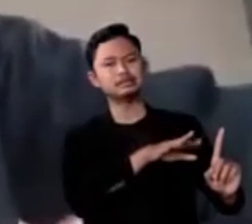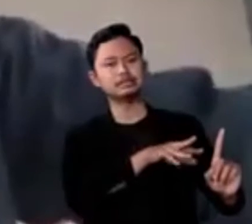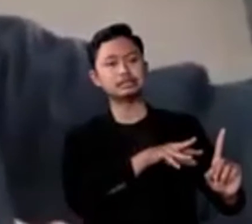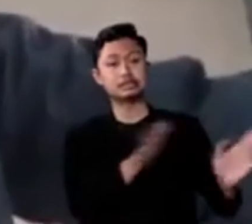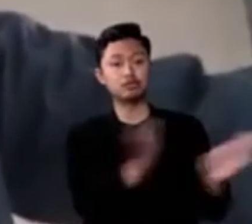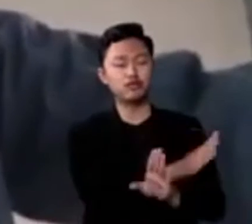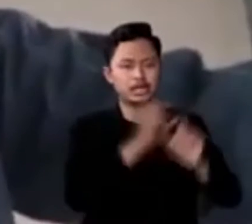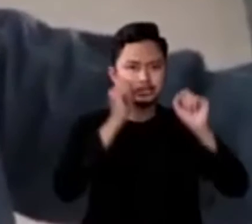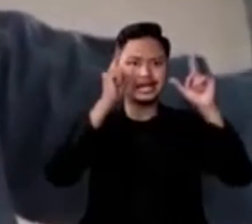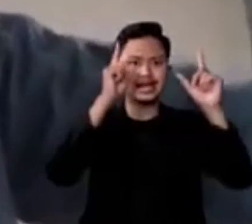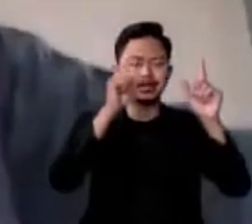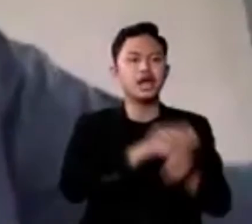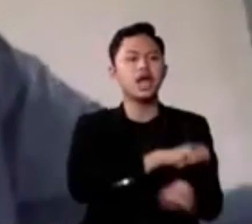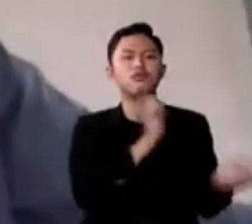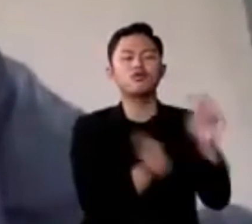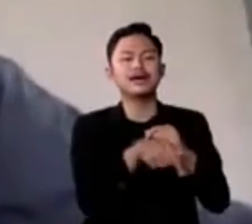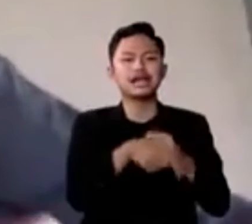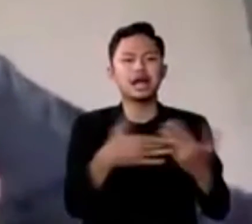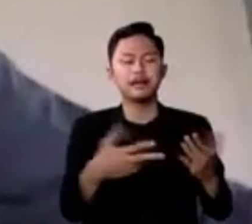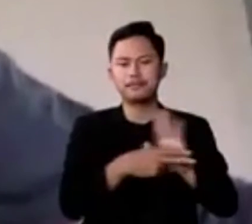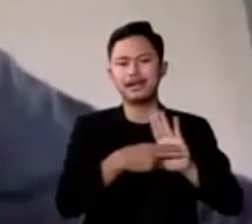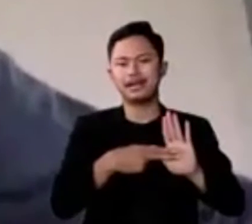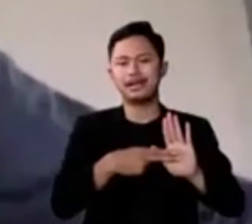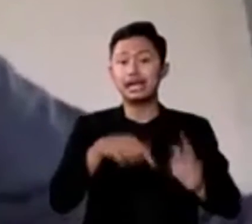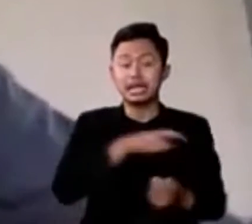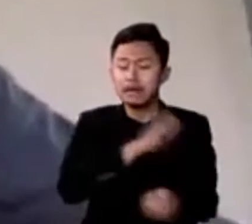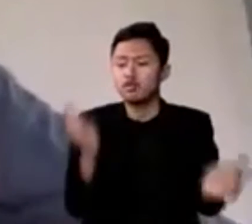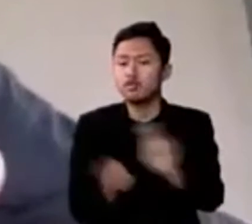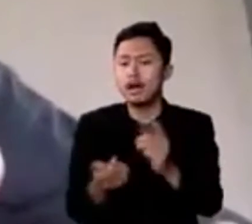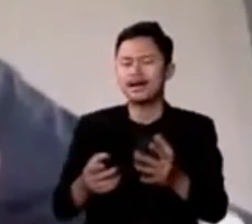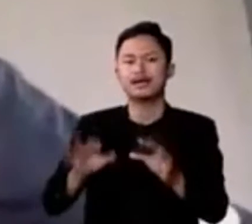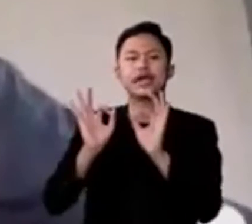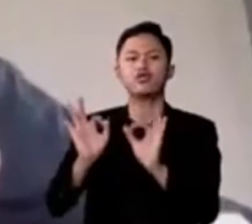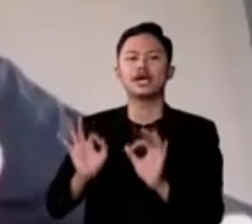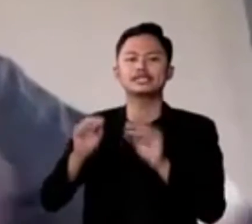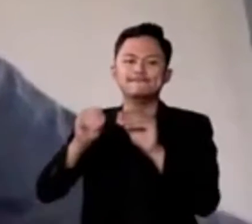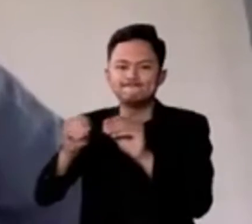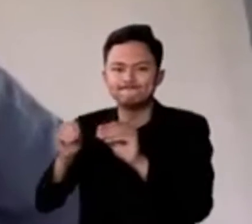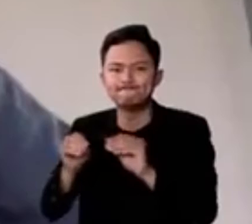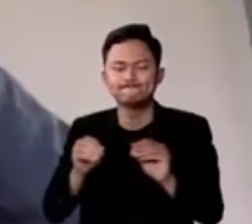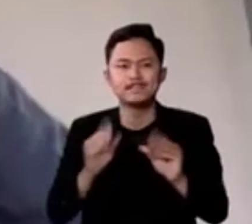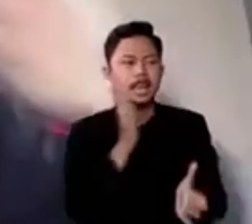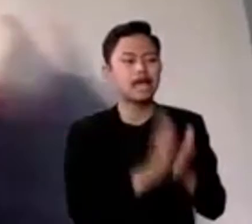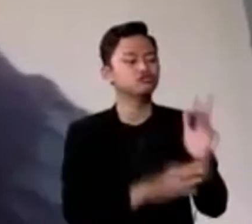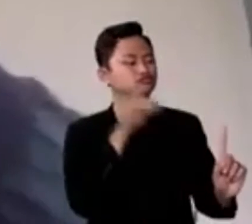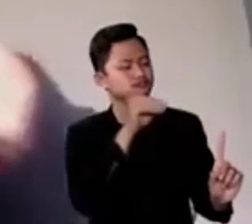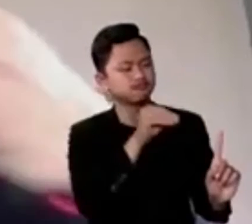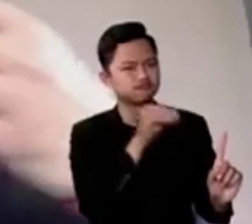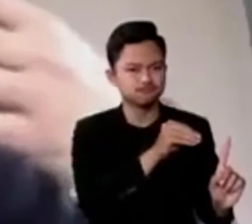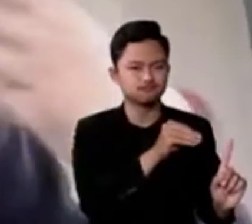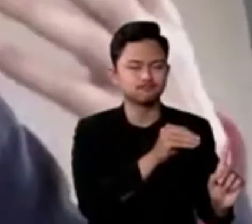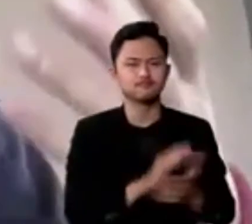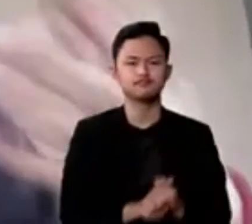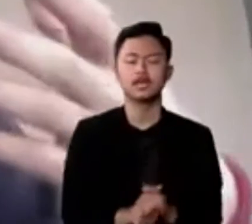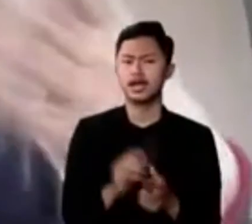sebelumnya warna sih akan lebih banyak brainly karang untuk lebih banyak melakukan edukasi ke konsumen yang masing-masing tersebut